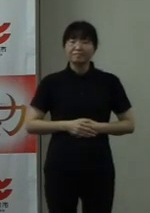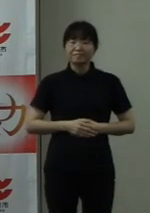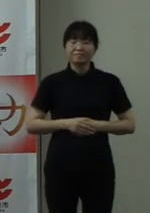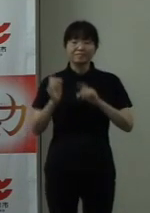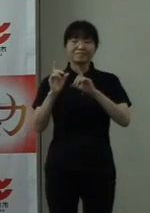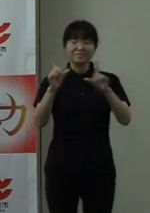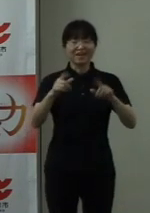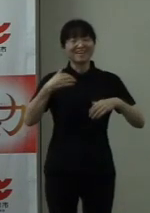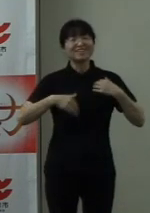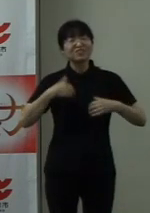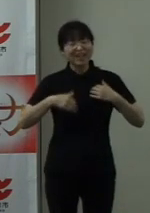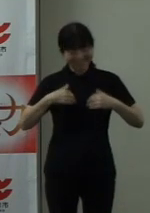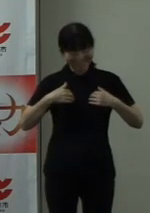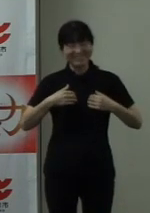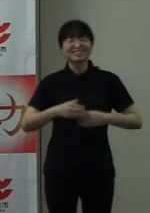か。嬉しいじゃないですか。